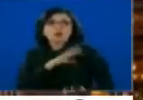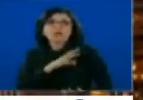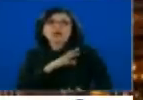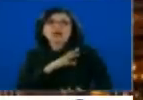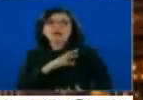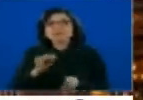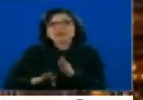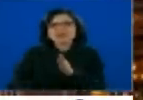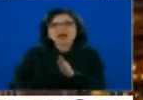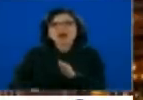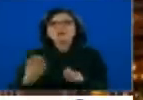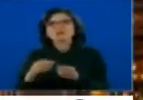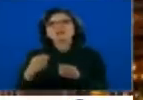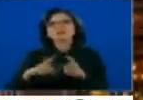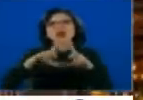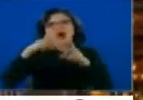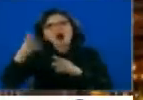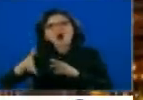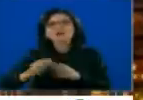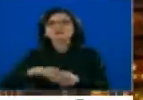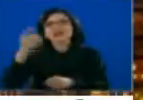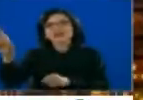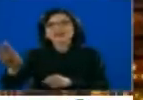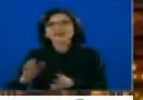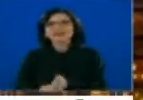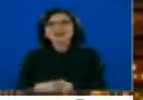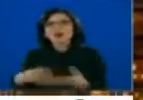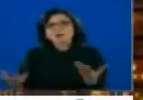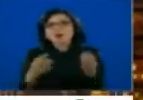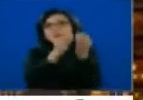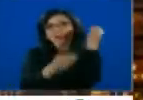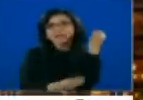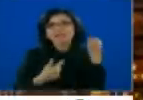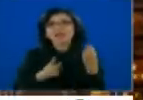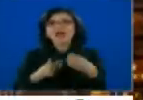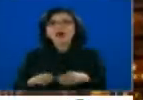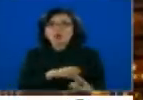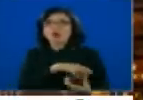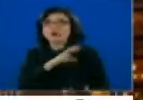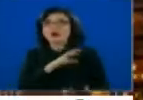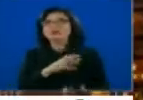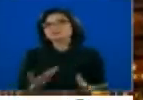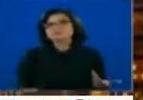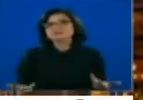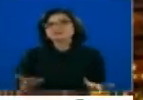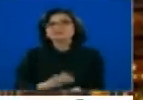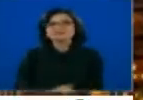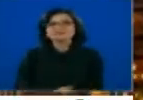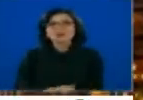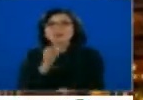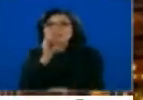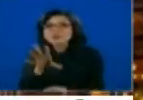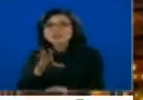Basuki kemudian Pak Agus baru saya tapi untungnya wakil saya lumayan kaya bisa begitu atau disebutkan Juga